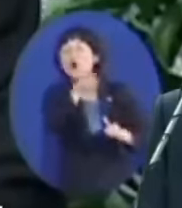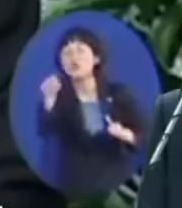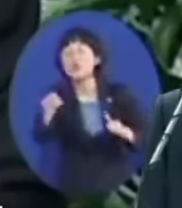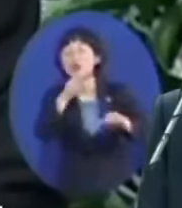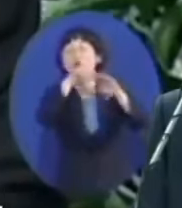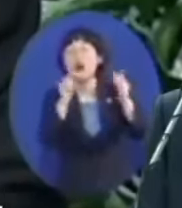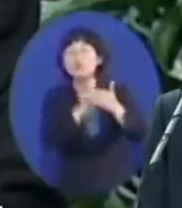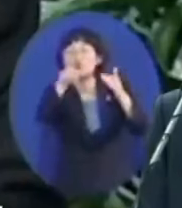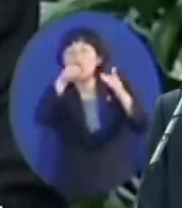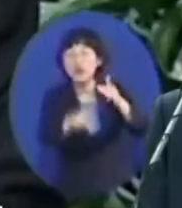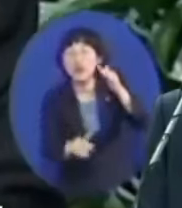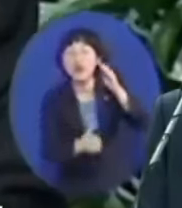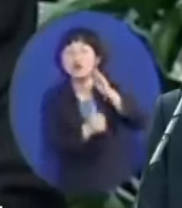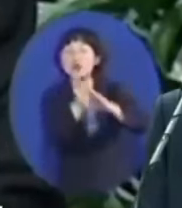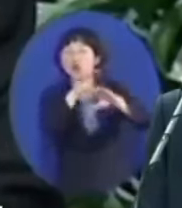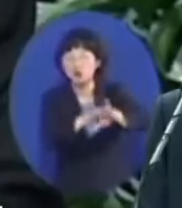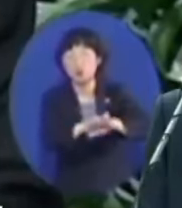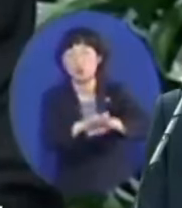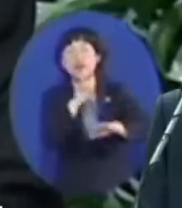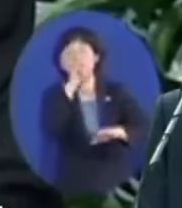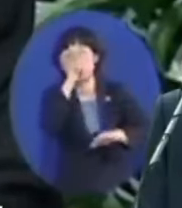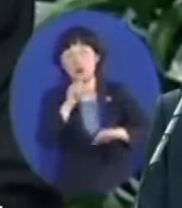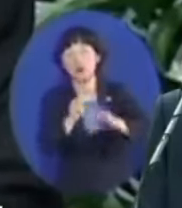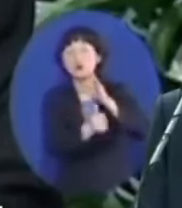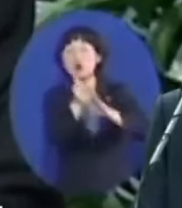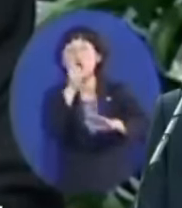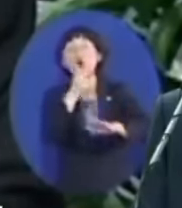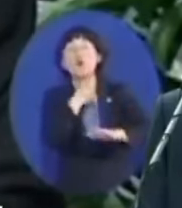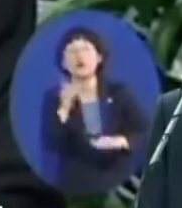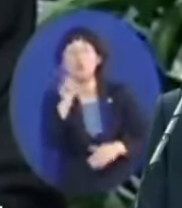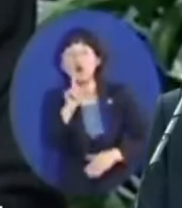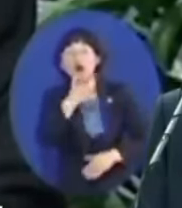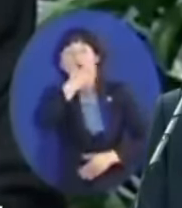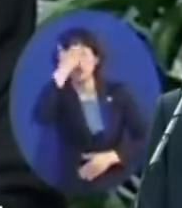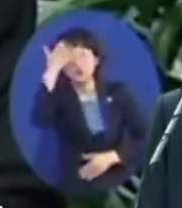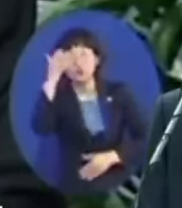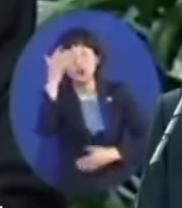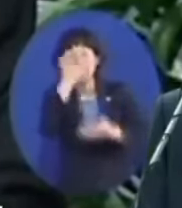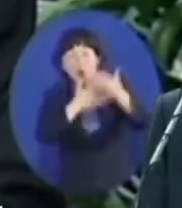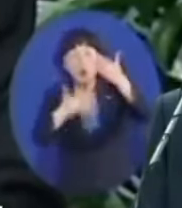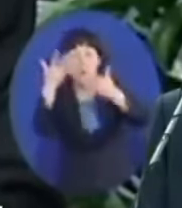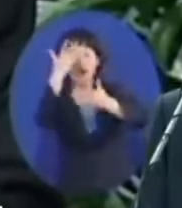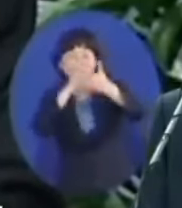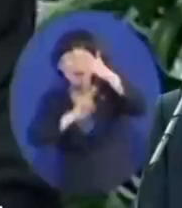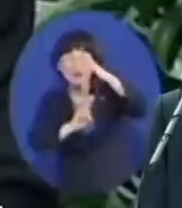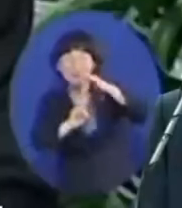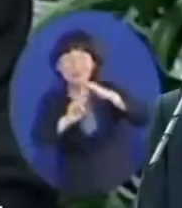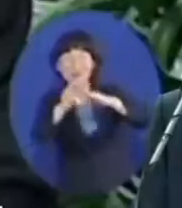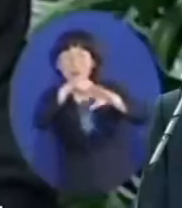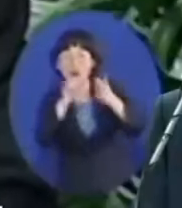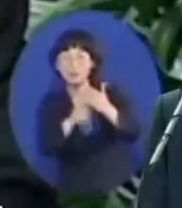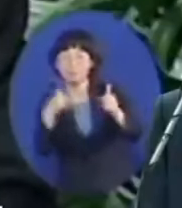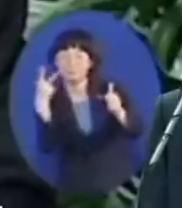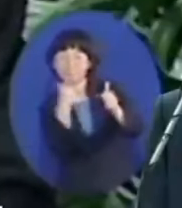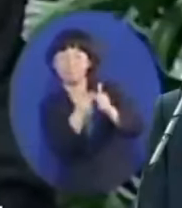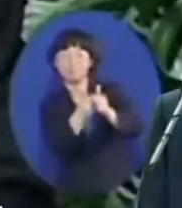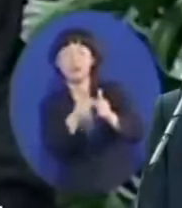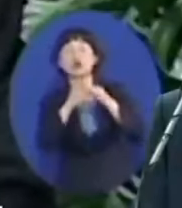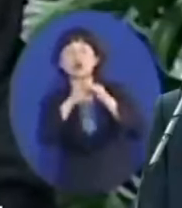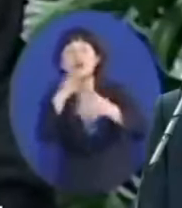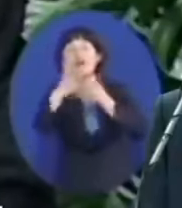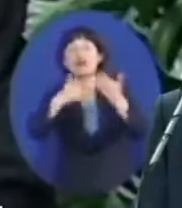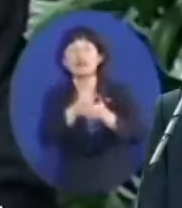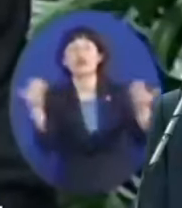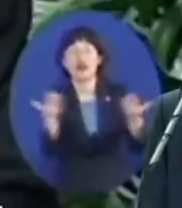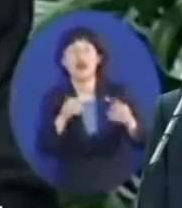마음속에 소원, 즉 꿈, 환상을 마음속에 집어넣어 주어서 그를 통해서 하나님이 역사한다는